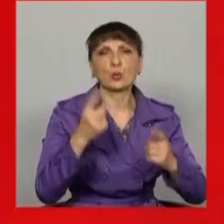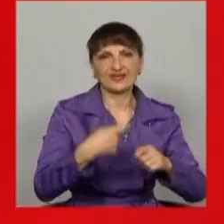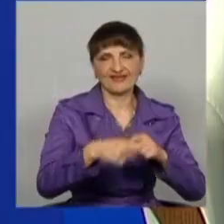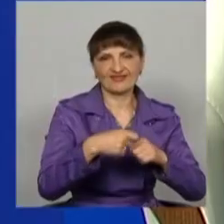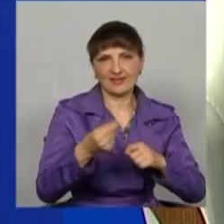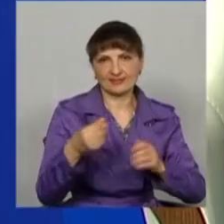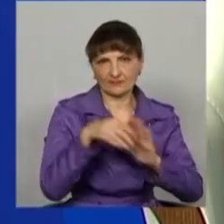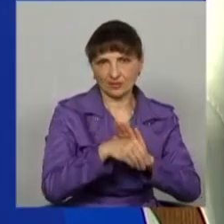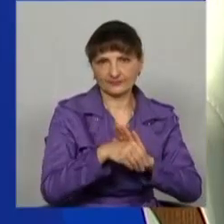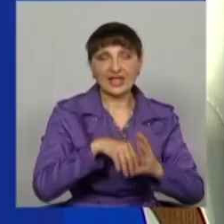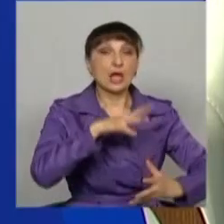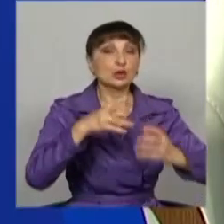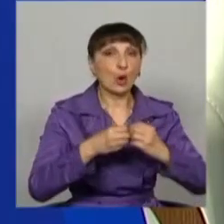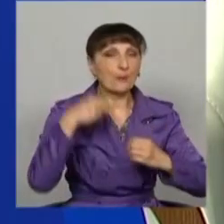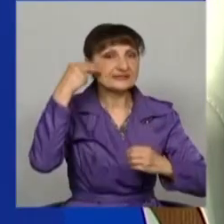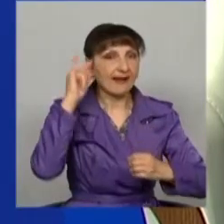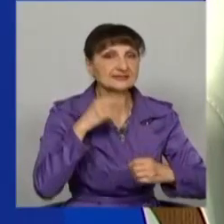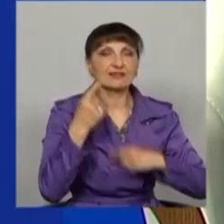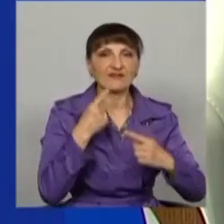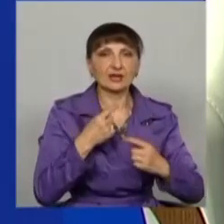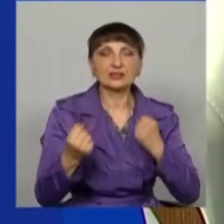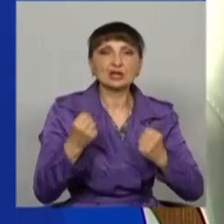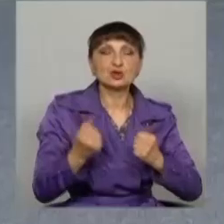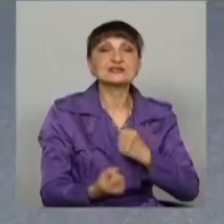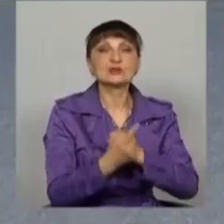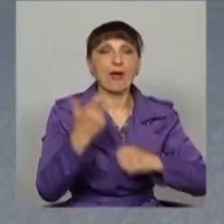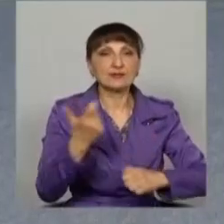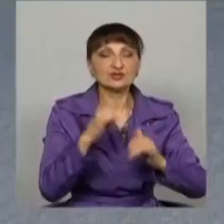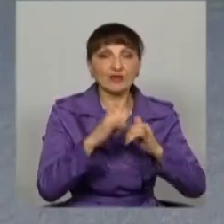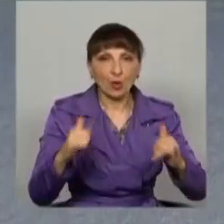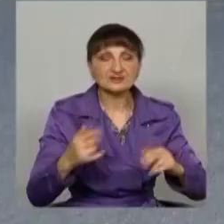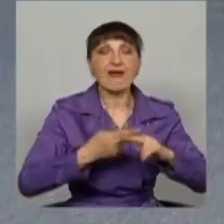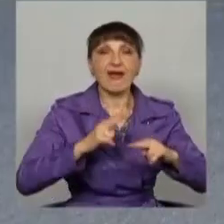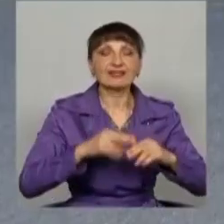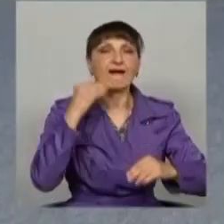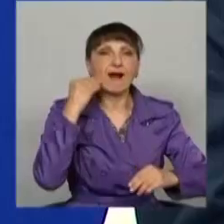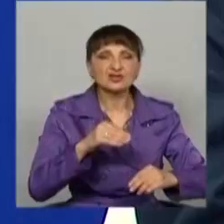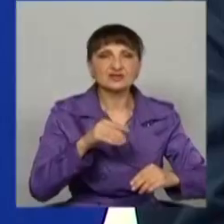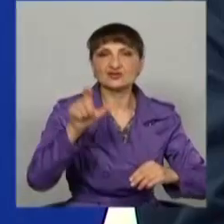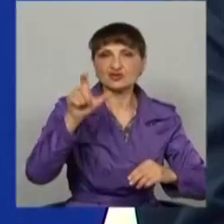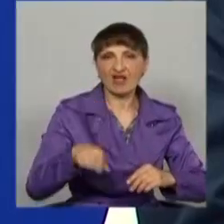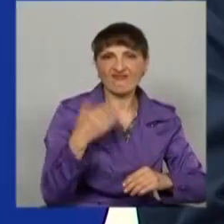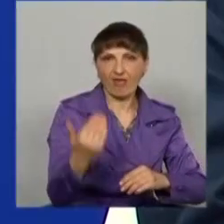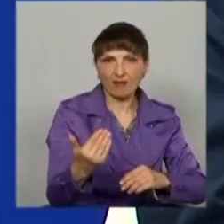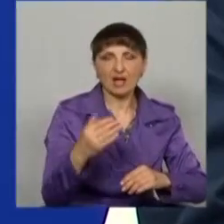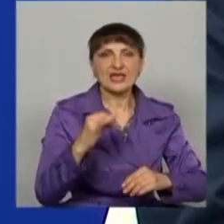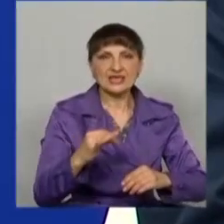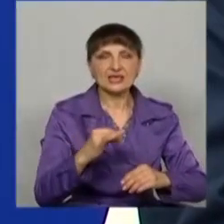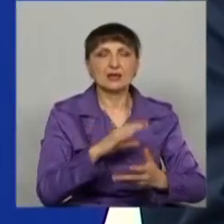инвесторами. Подытоживая, президент отметил, что надежный источник экономического роста – это качественный человеческий капитал и